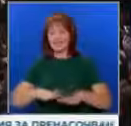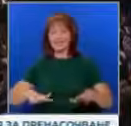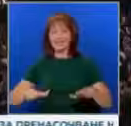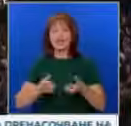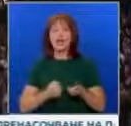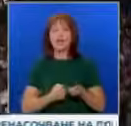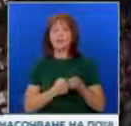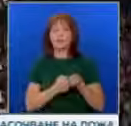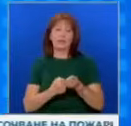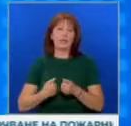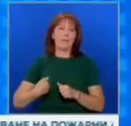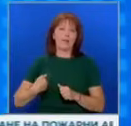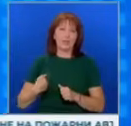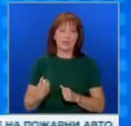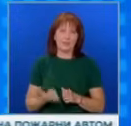подкрепи съпруга си.